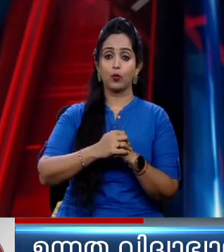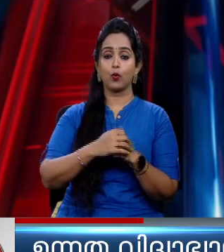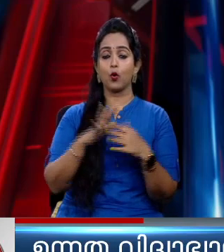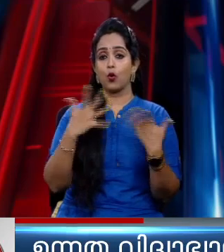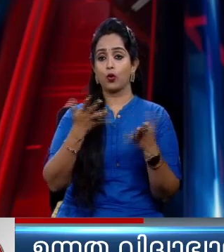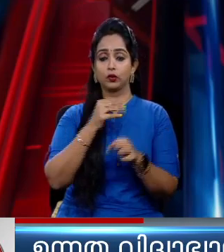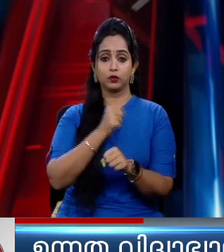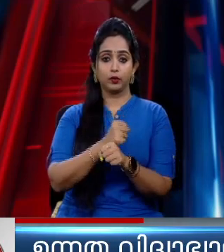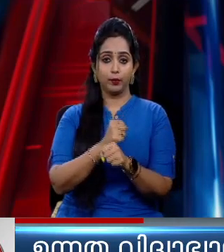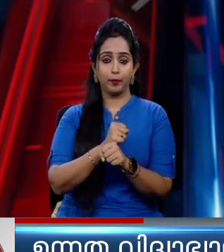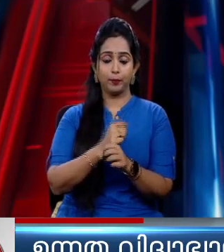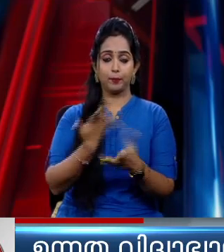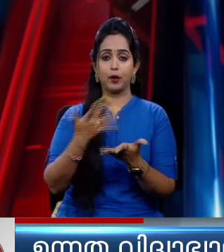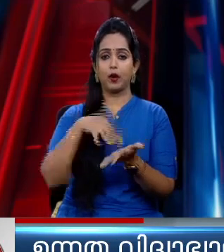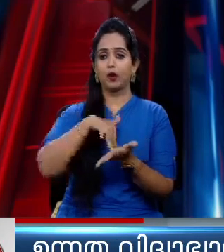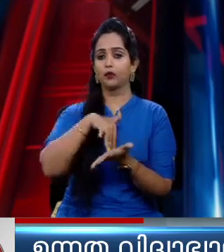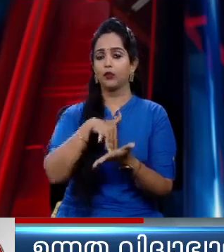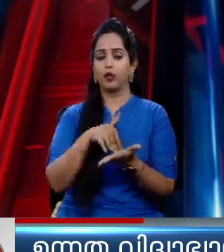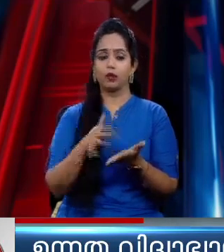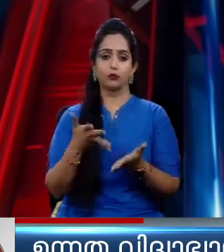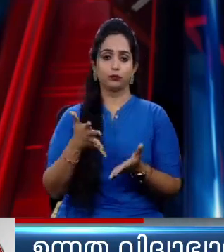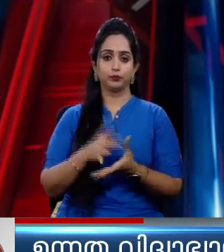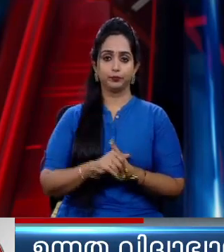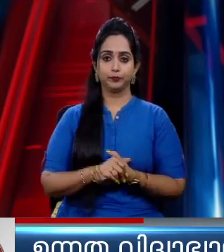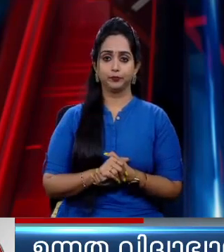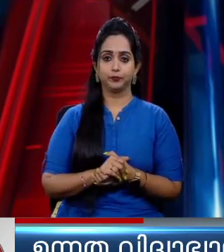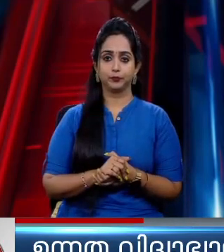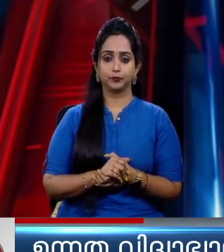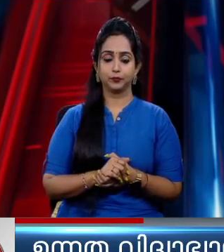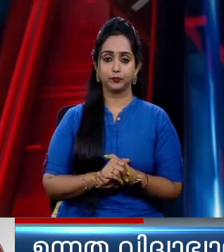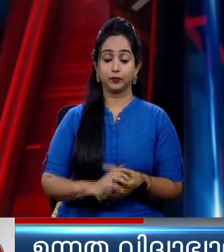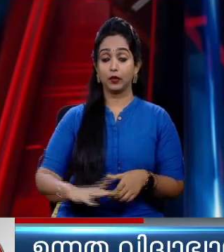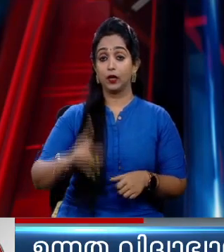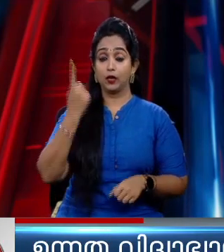സർക്കാരോ പതറുകയുമില്ല.